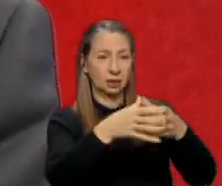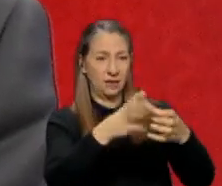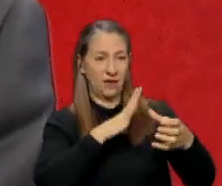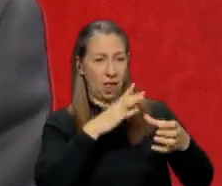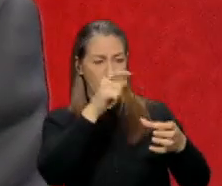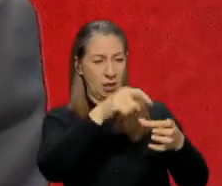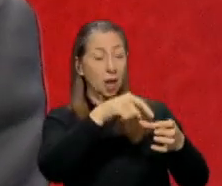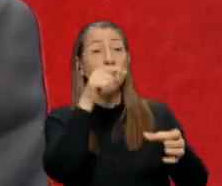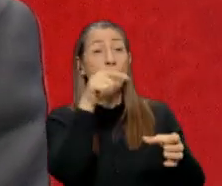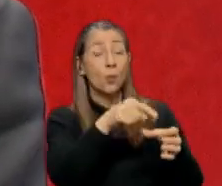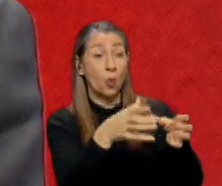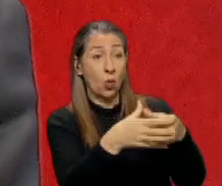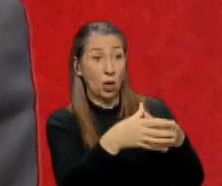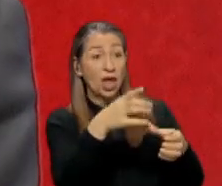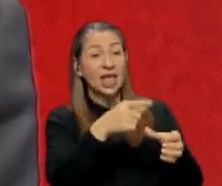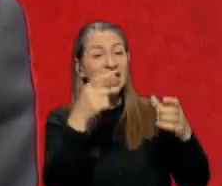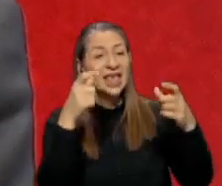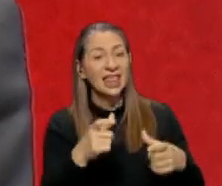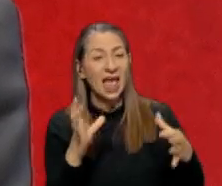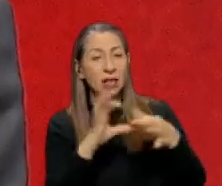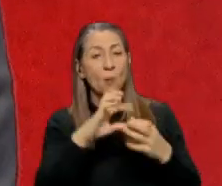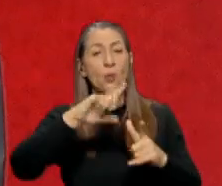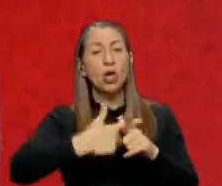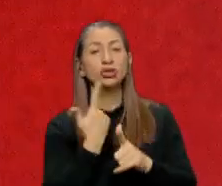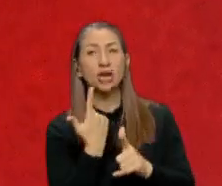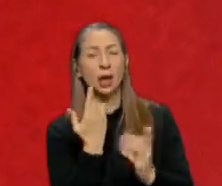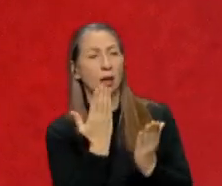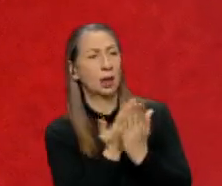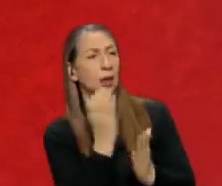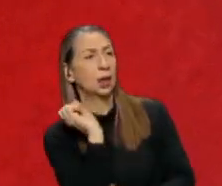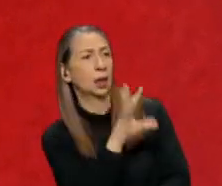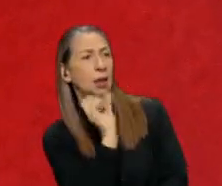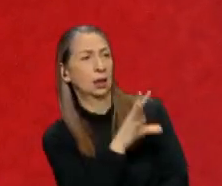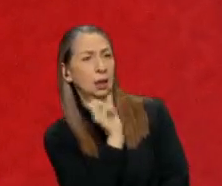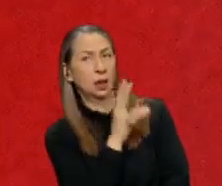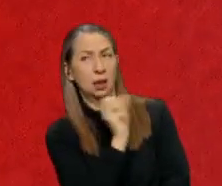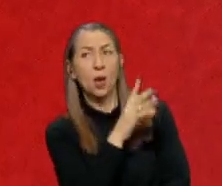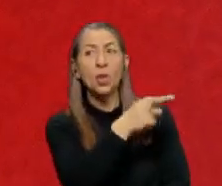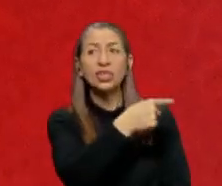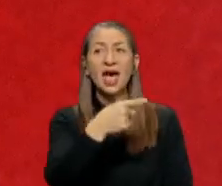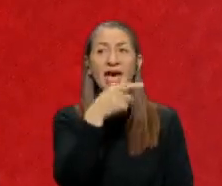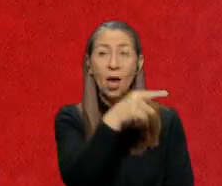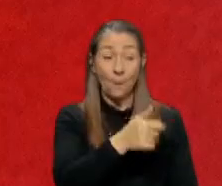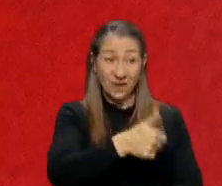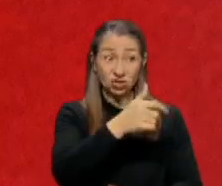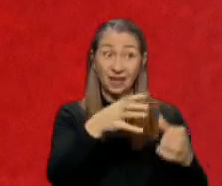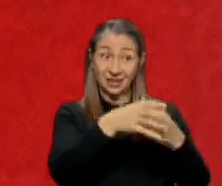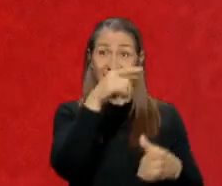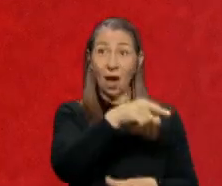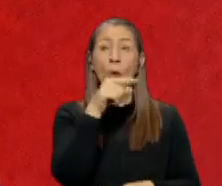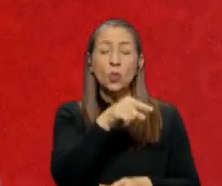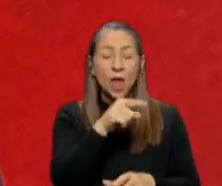ve buraya kentle ilgili projeler gönderiliyor o dairede o başkanlıkta